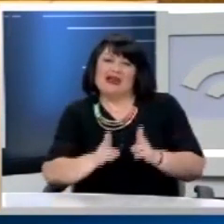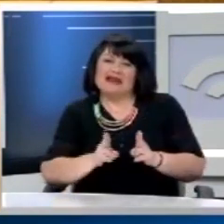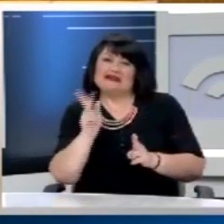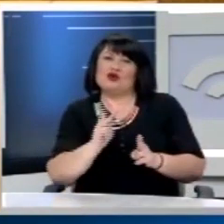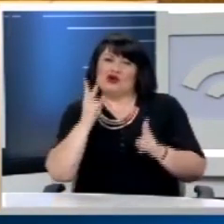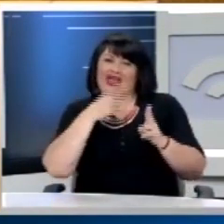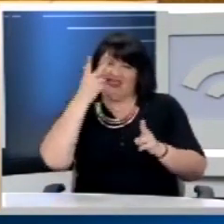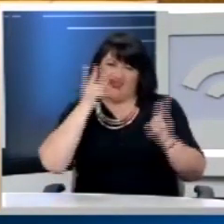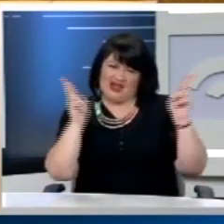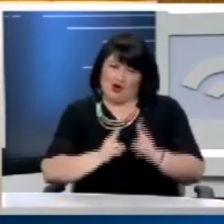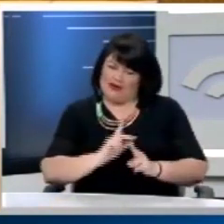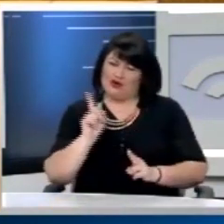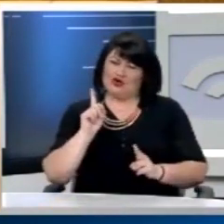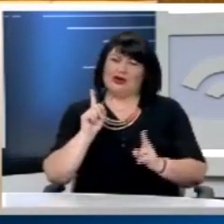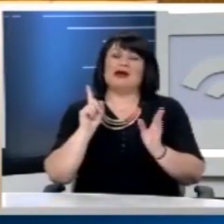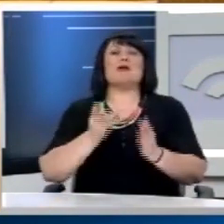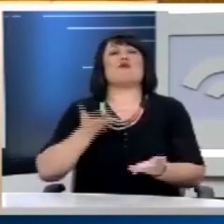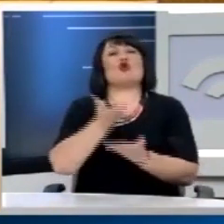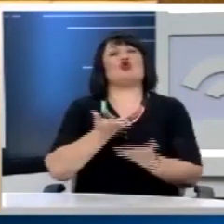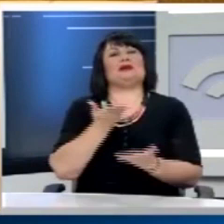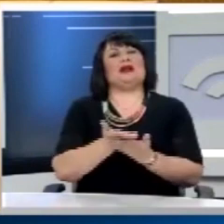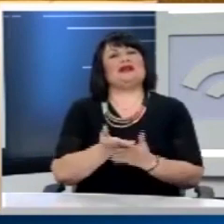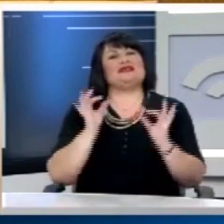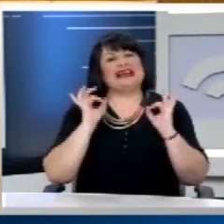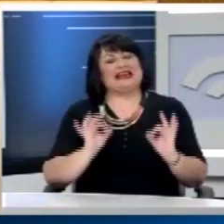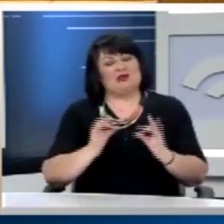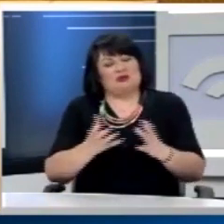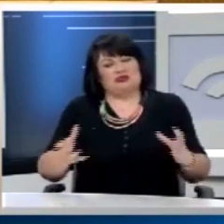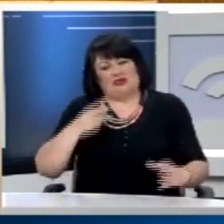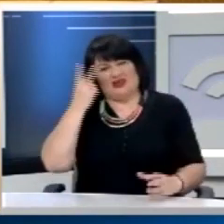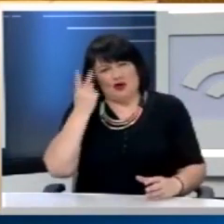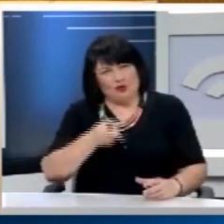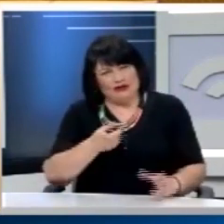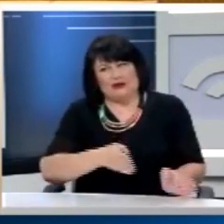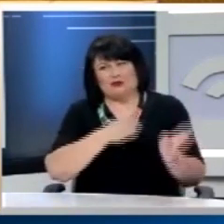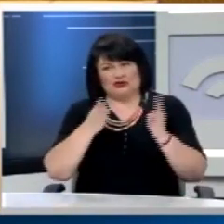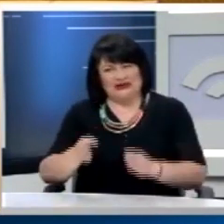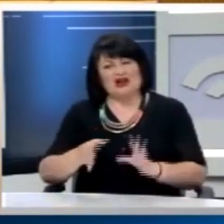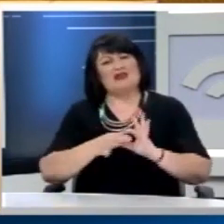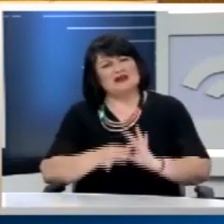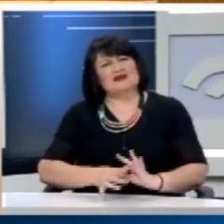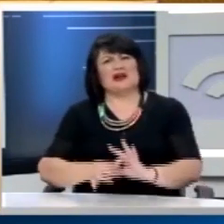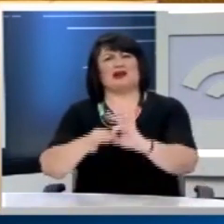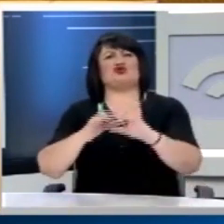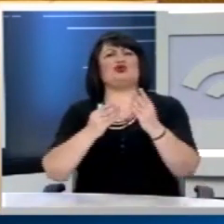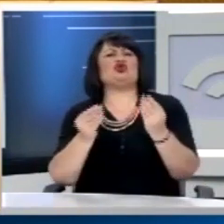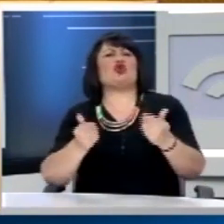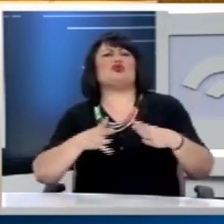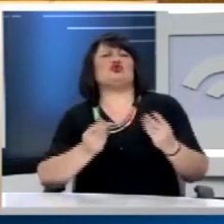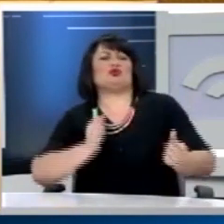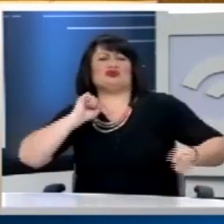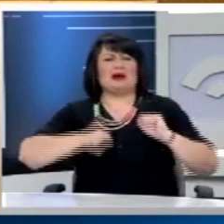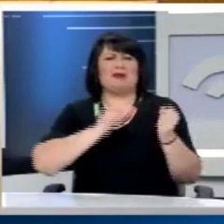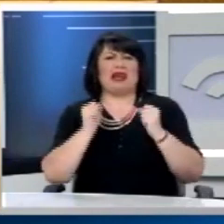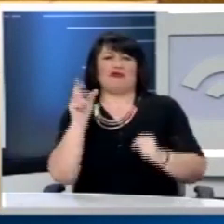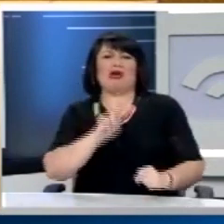δικαιωμάτων. Θα καταθέσουμε συγκεκριμένες προτάσεις για τη διεύρυνσή τους. Ταυτόχρονα, θα συνεχίζουμε με όλους τους τρόπους να αντιπαλεύουμε